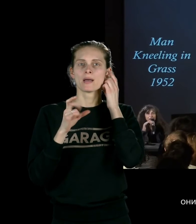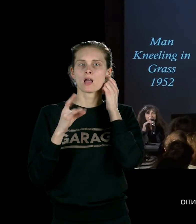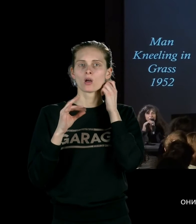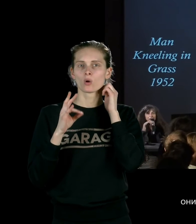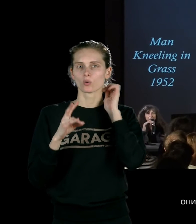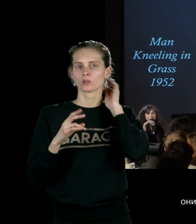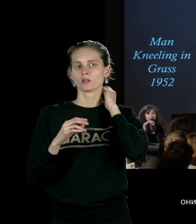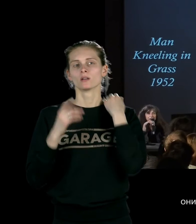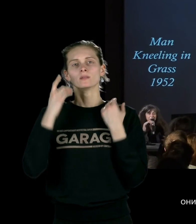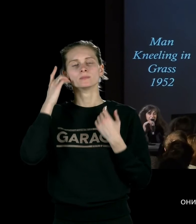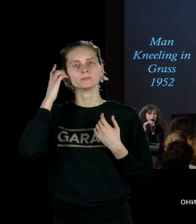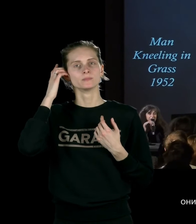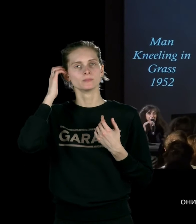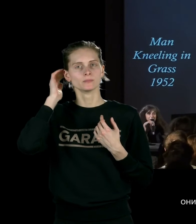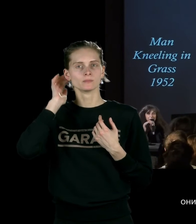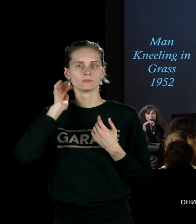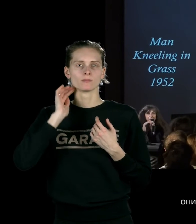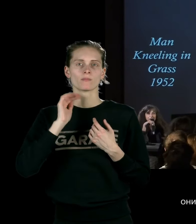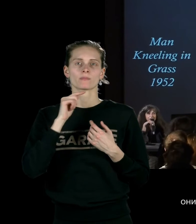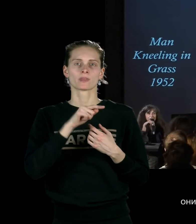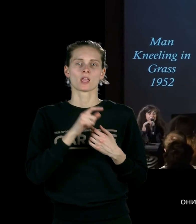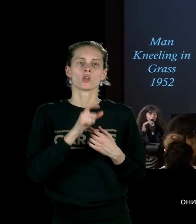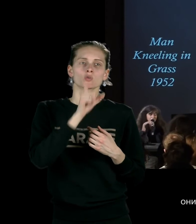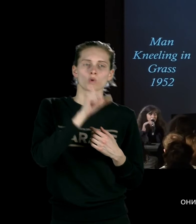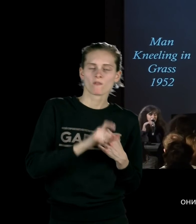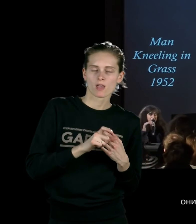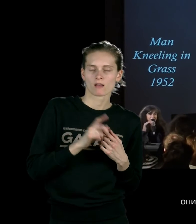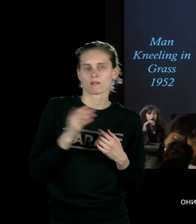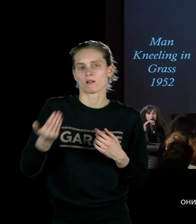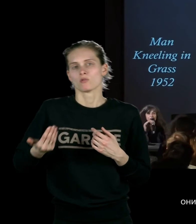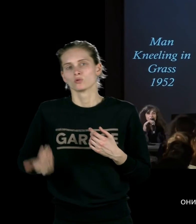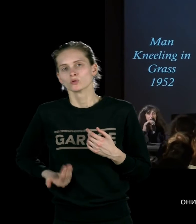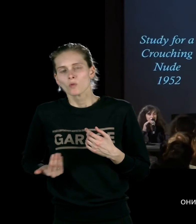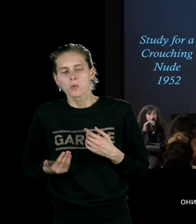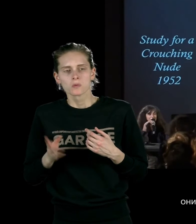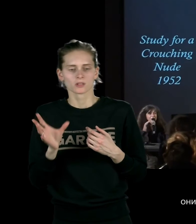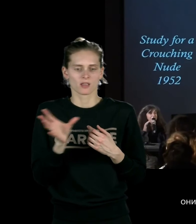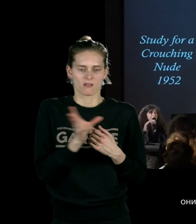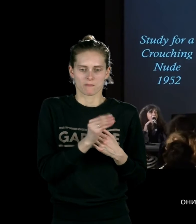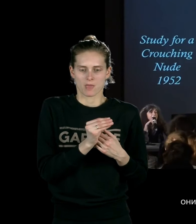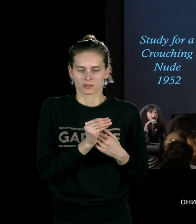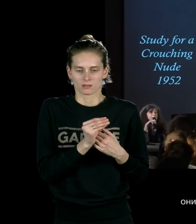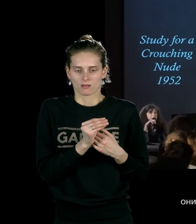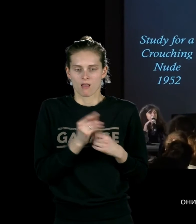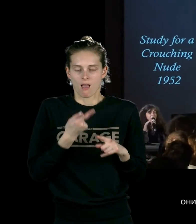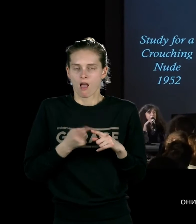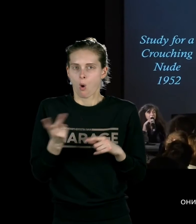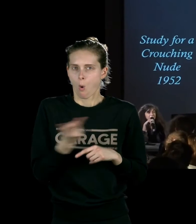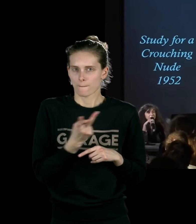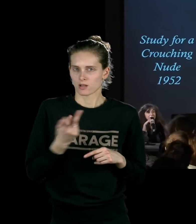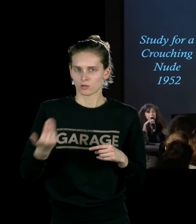не различимы, они объединены в этом своем состоянии судорожного ощущения себя живыми. И